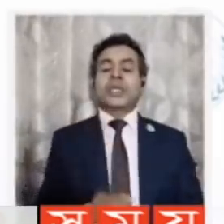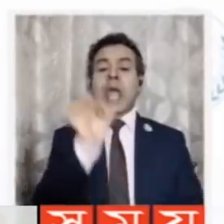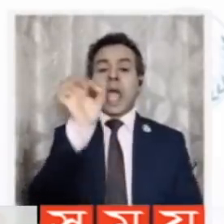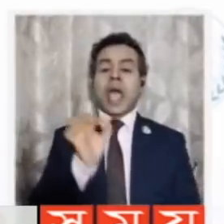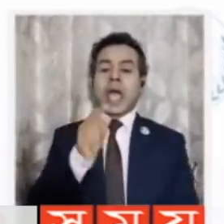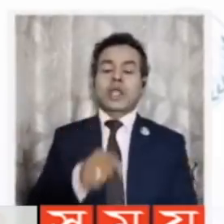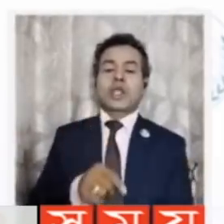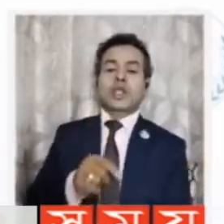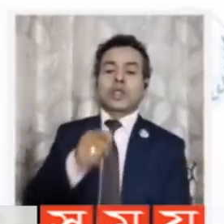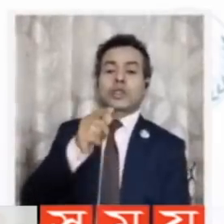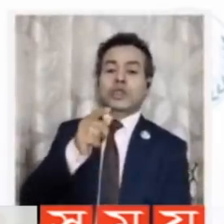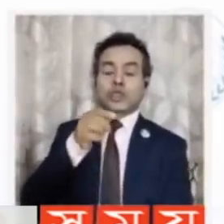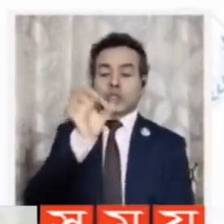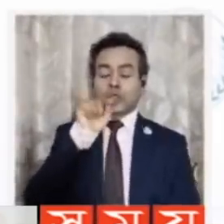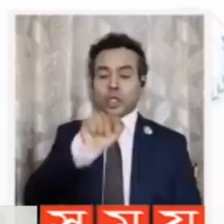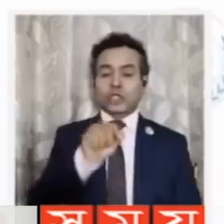0.62%,